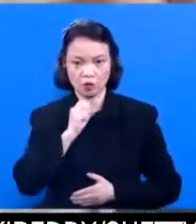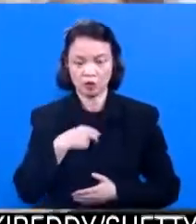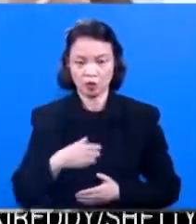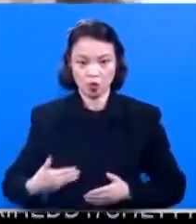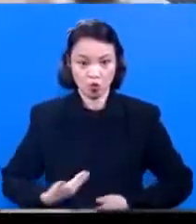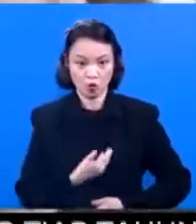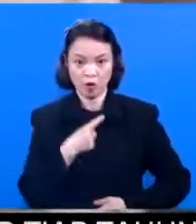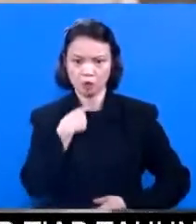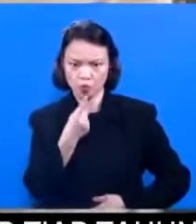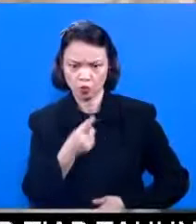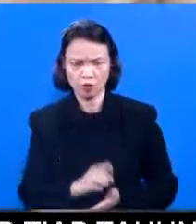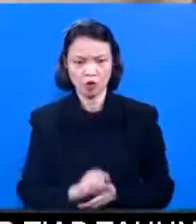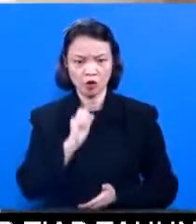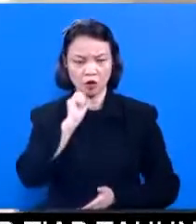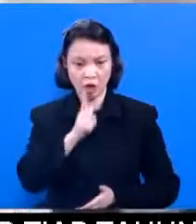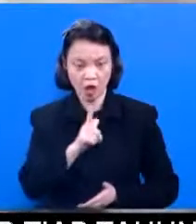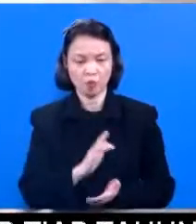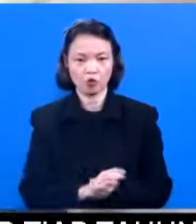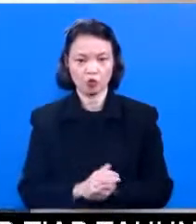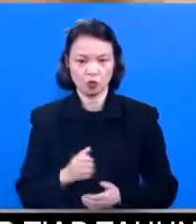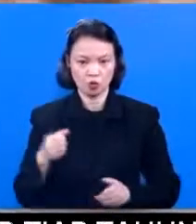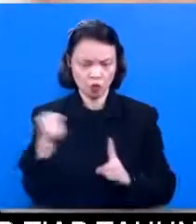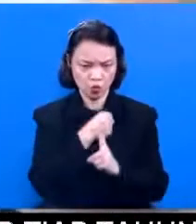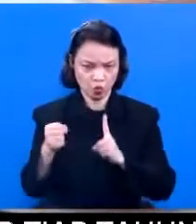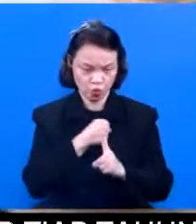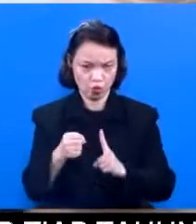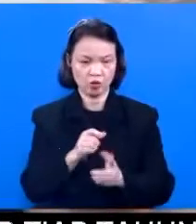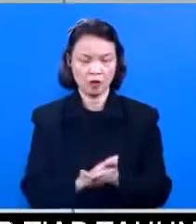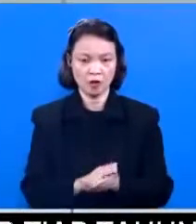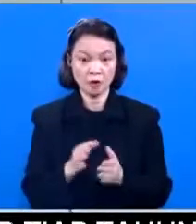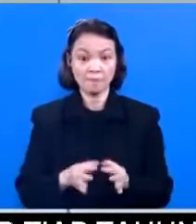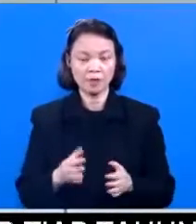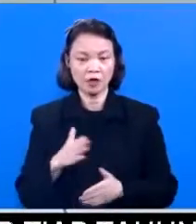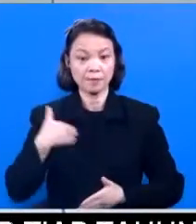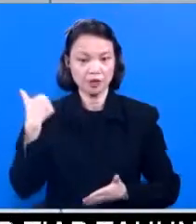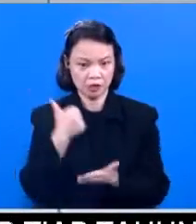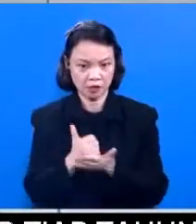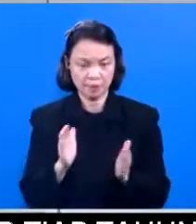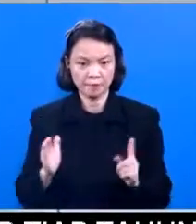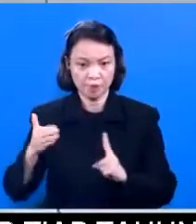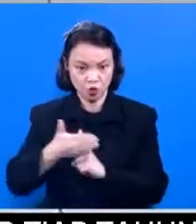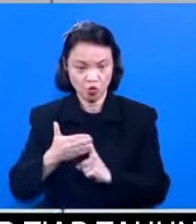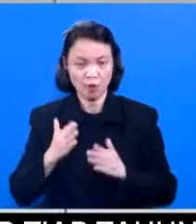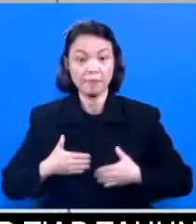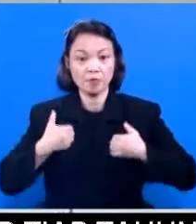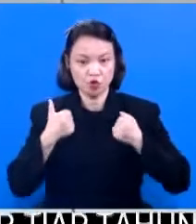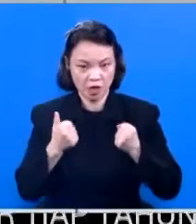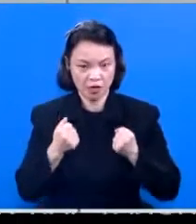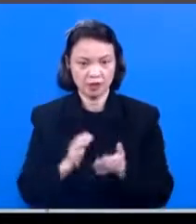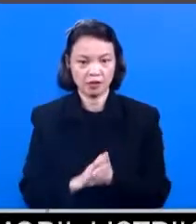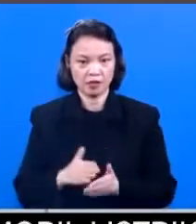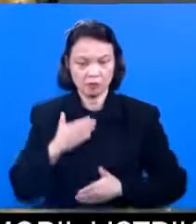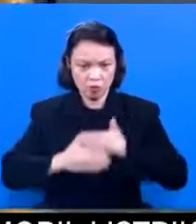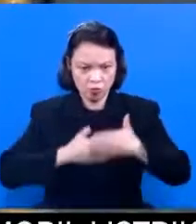dan melaporkan tindak kekerasan yang terjadi merupakan hal penting agar penanganan perlindungan dan pemulihan bisa dilakukan